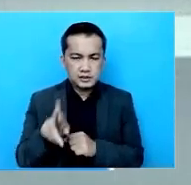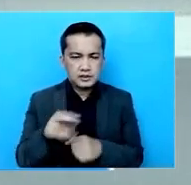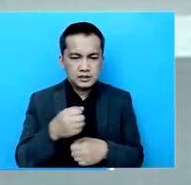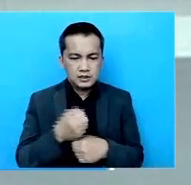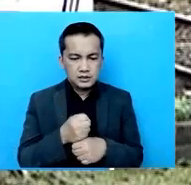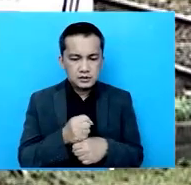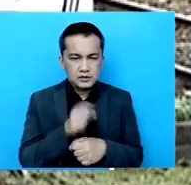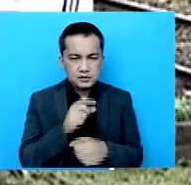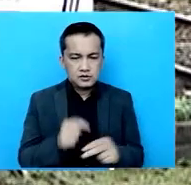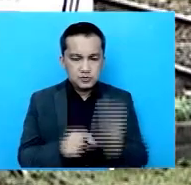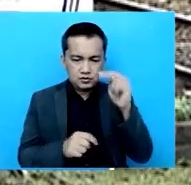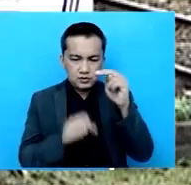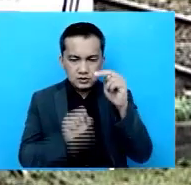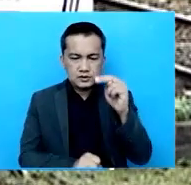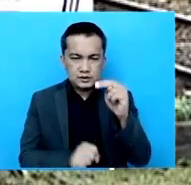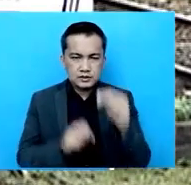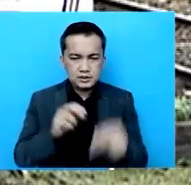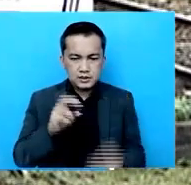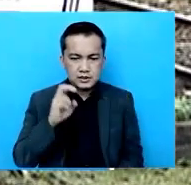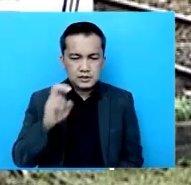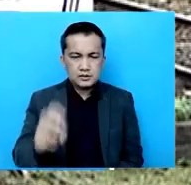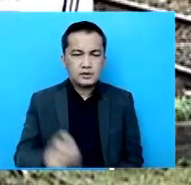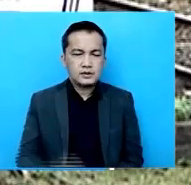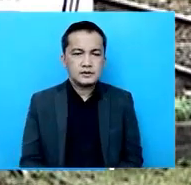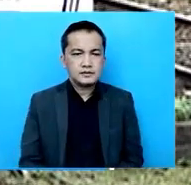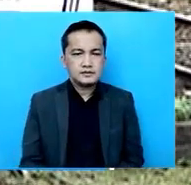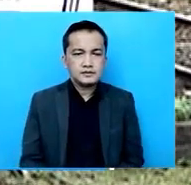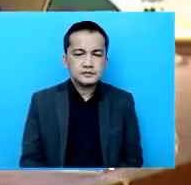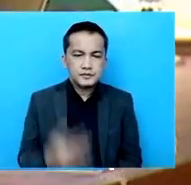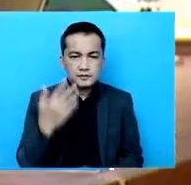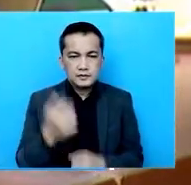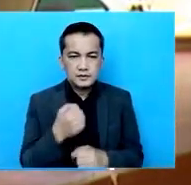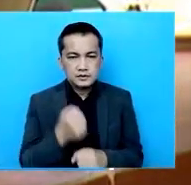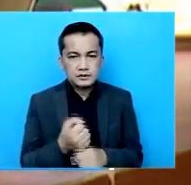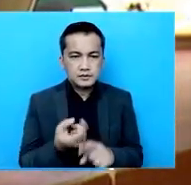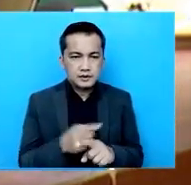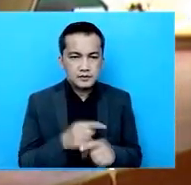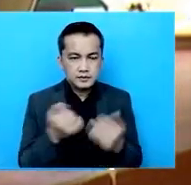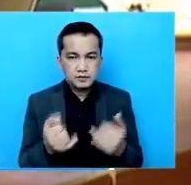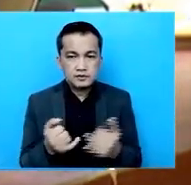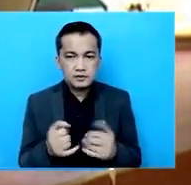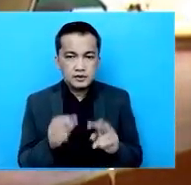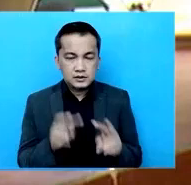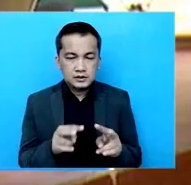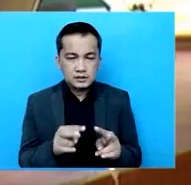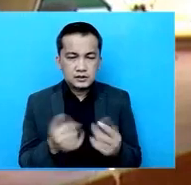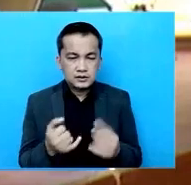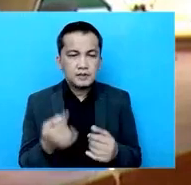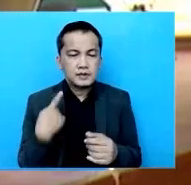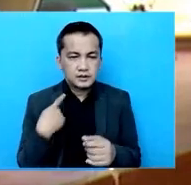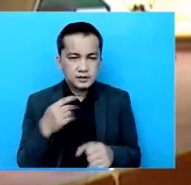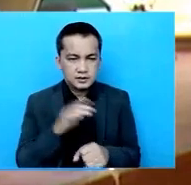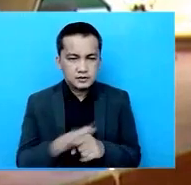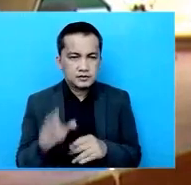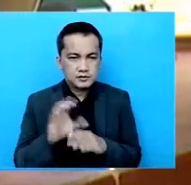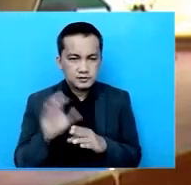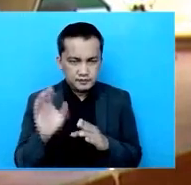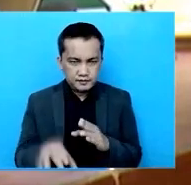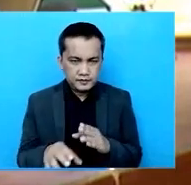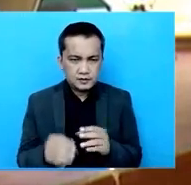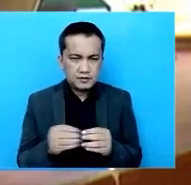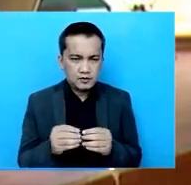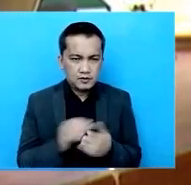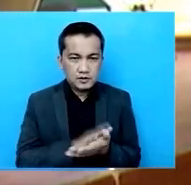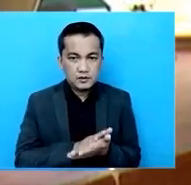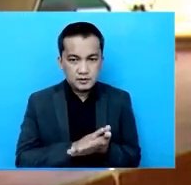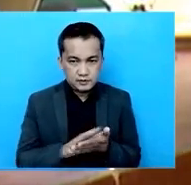ang North-South Railway. 5 taon, mula ngayon, ang tingin ho natin, 5 taon, may substantial completion na tayo, mas maayos naman